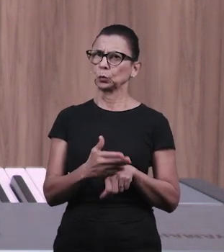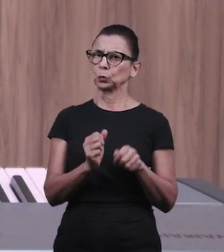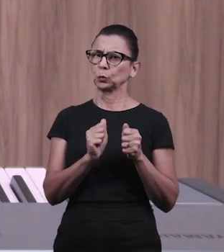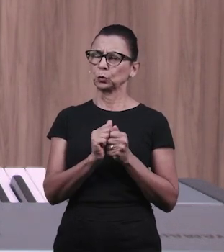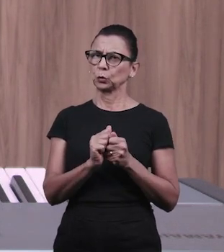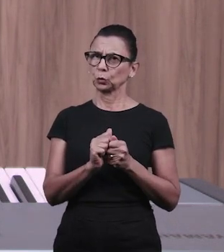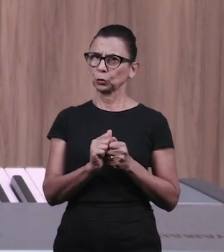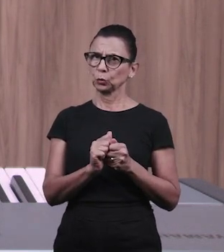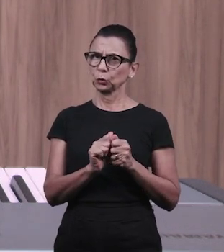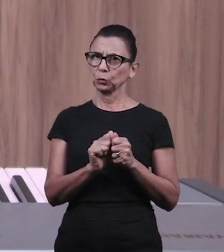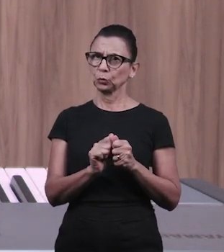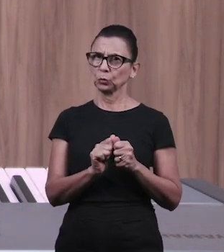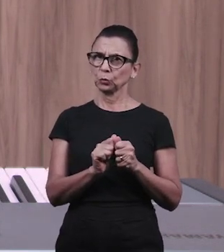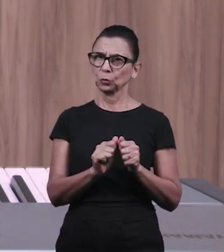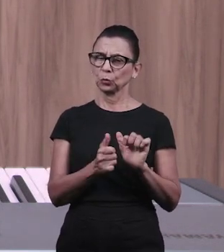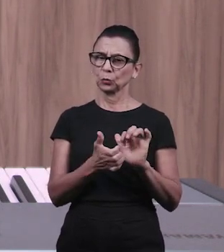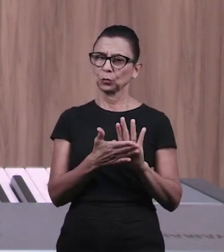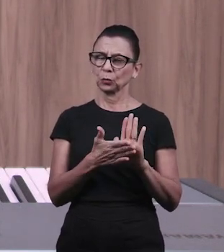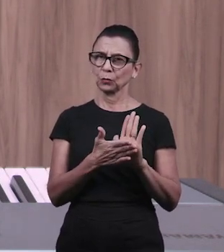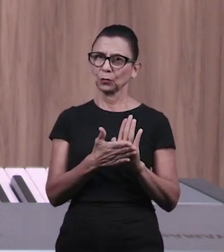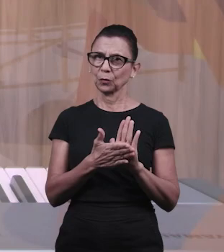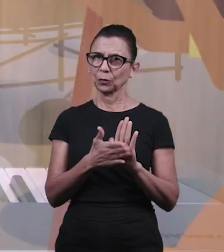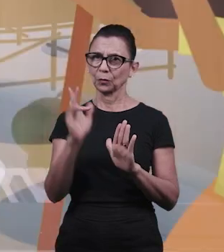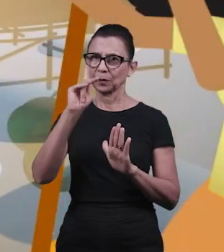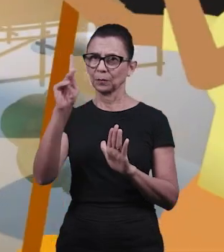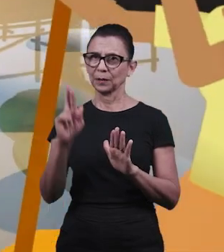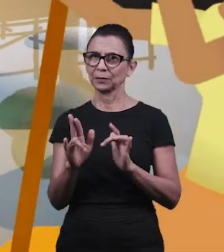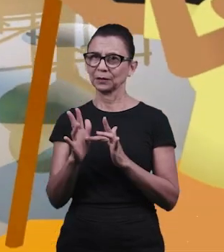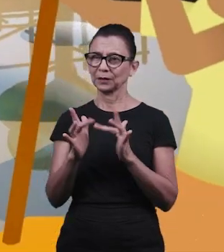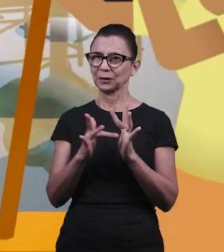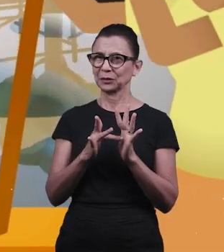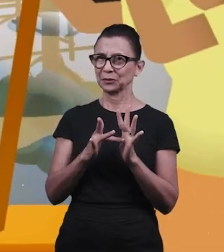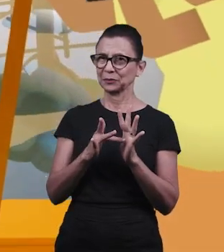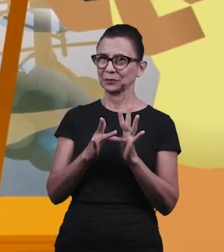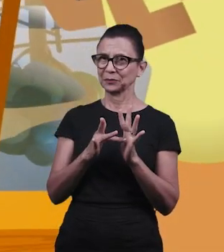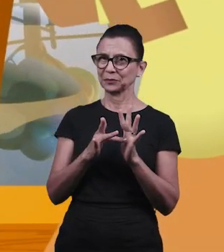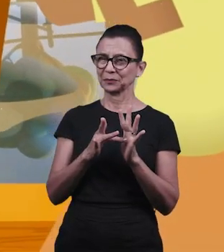пели, смогли спеть и играть вместе с псалмом.